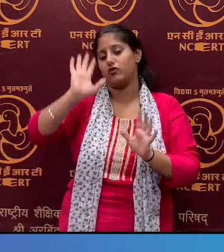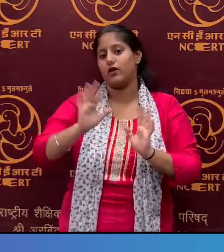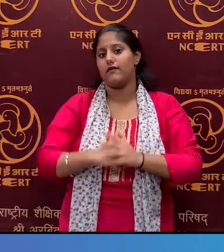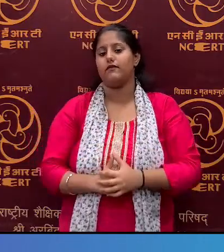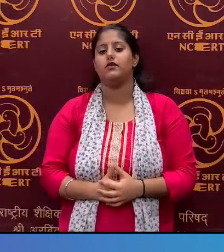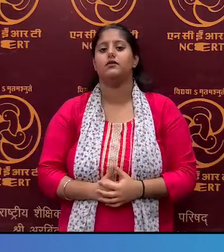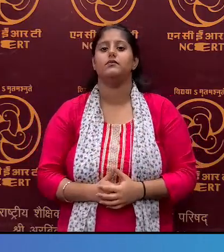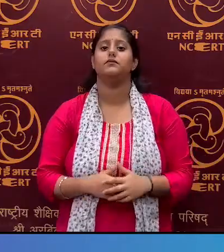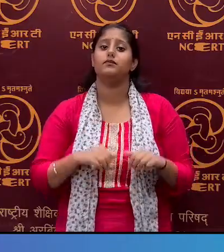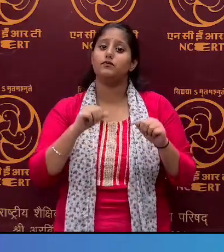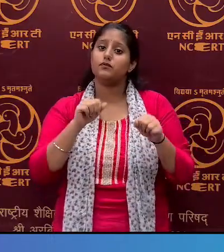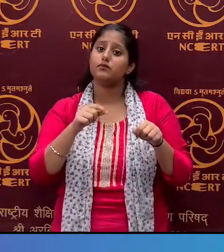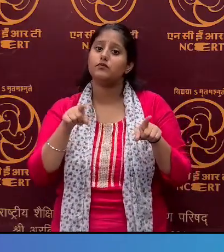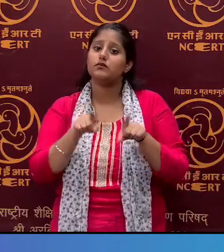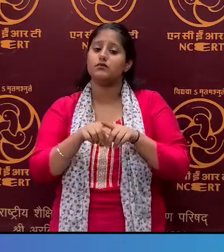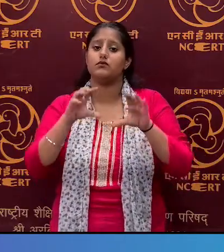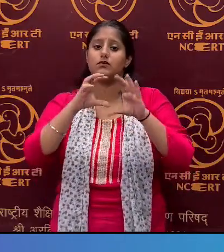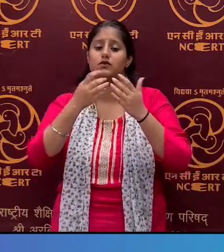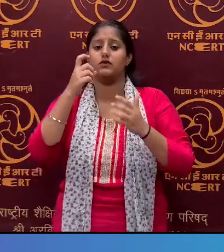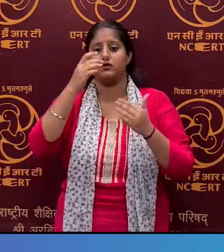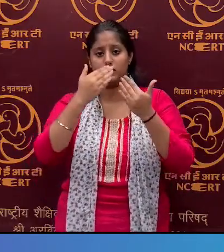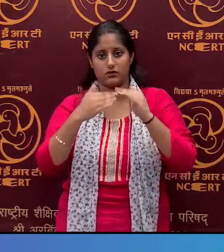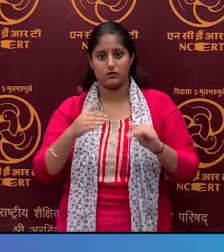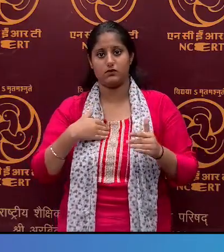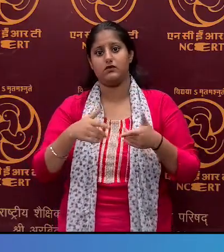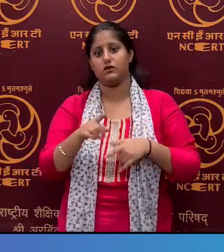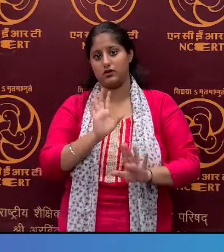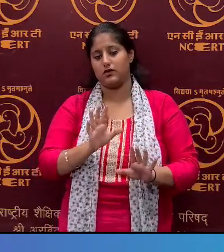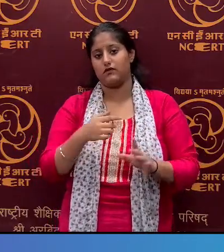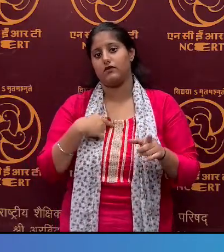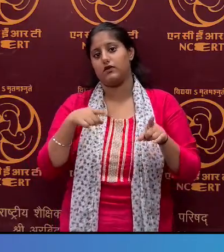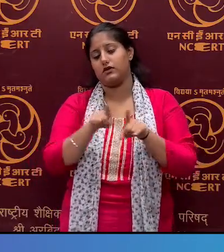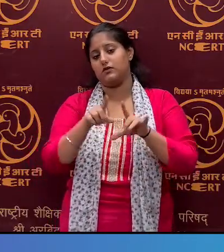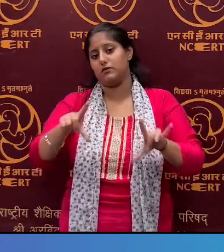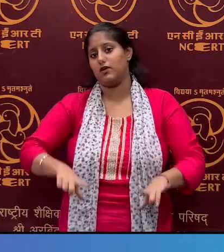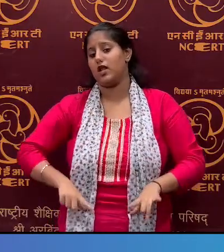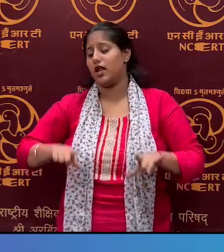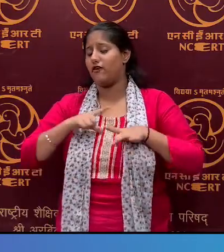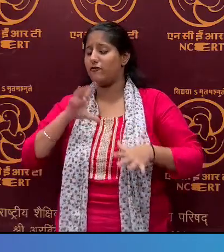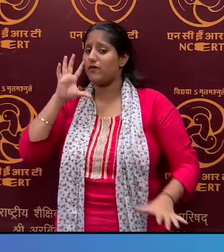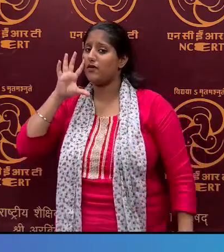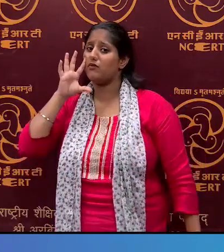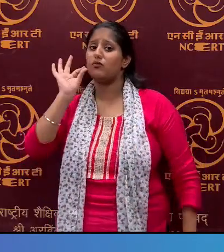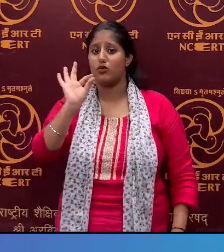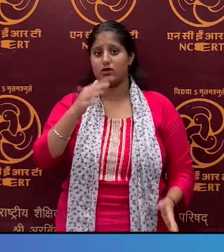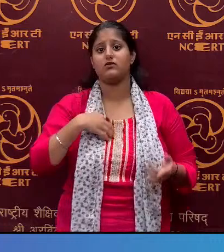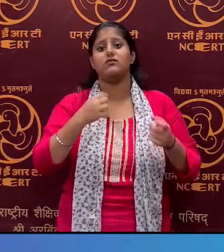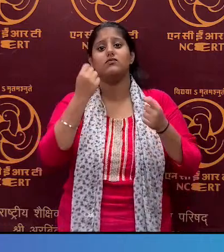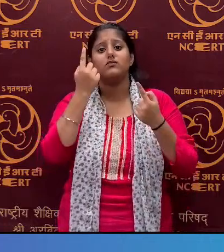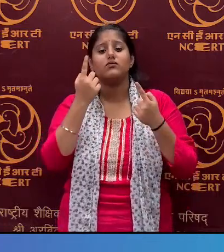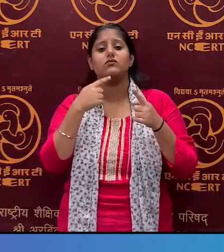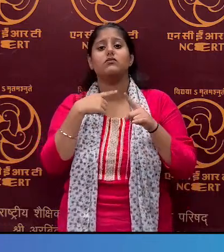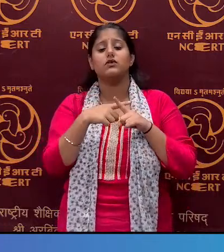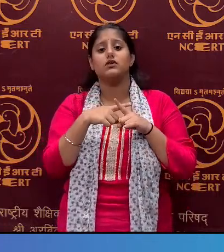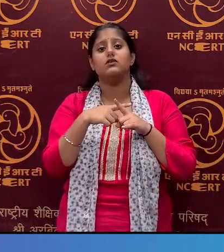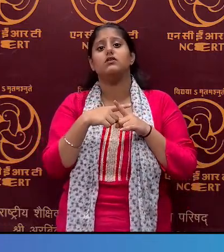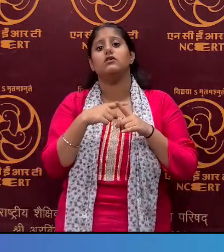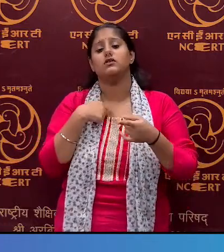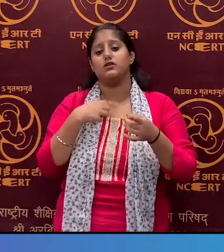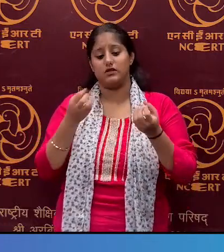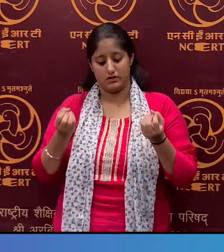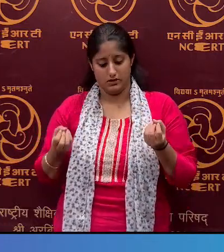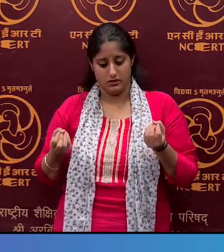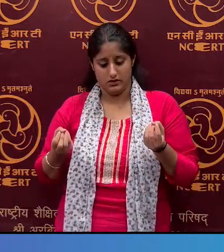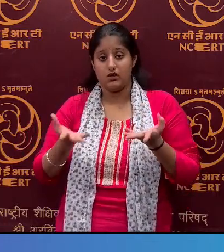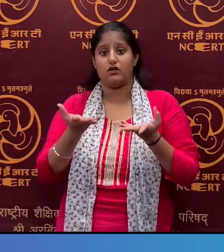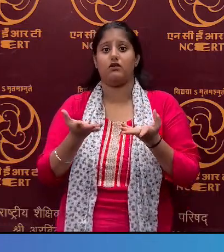तभी हम इस चीज़ को 7th क्लास के स्टूडेंट्स के लिए लाए हैं, ताकि वो अपनी लाइफ में इन चीज़ों की इंपॉर्टेंस को समझे और उसको एक शुरुआती दिनों